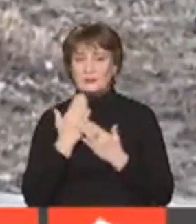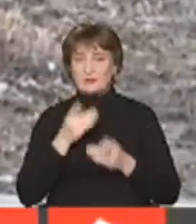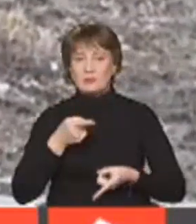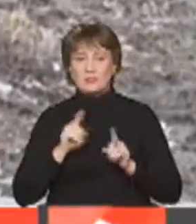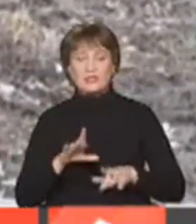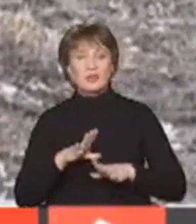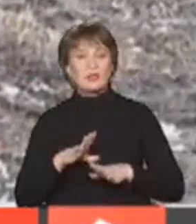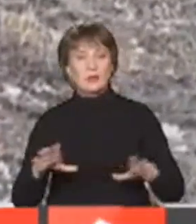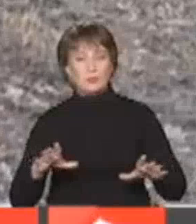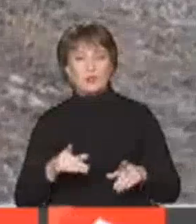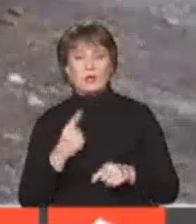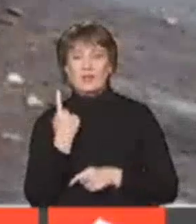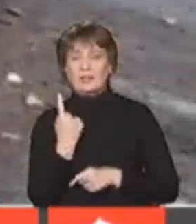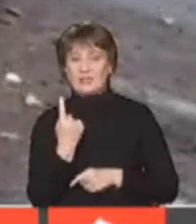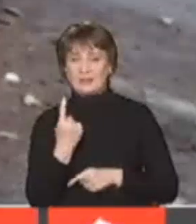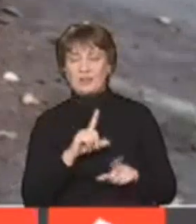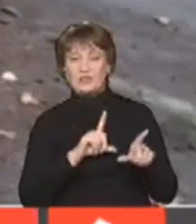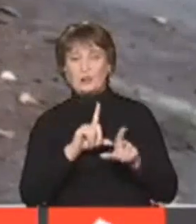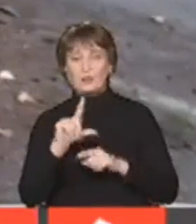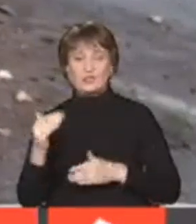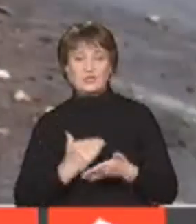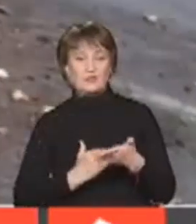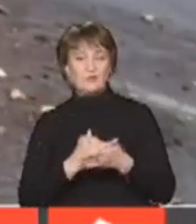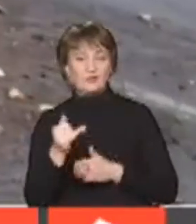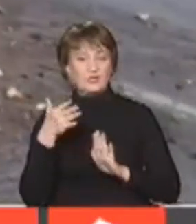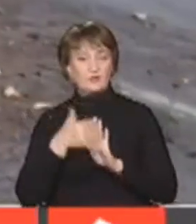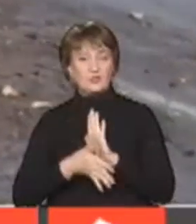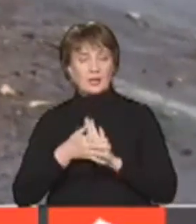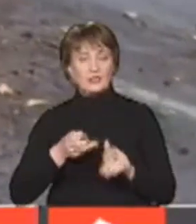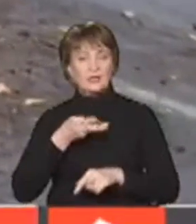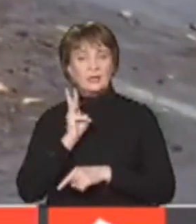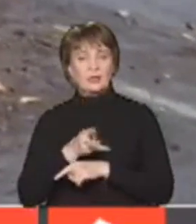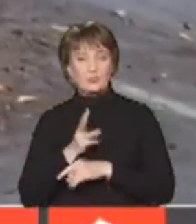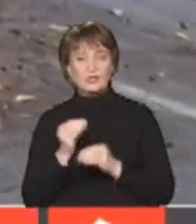ж, не було. Так, одна єдина поїздка підвищила витрати на зйомки на